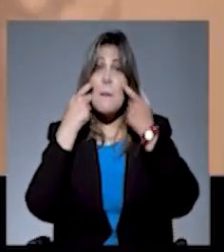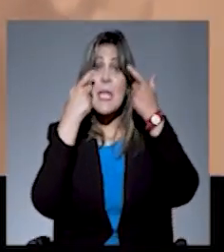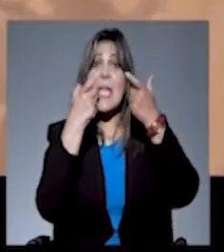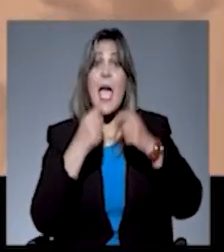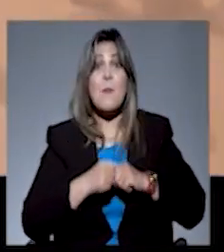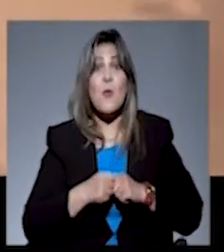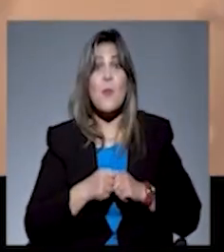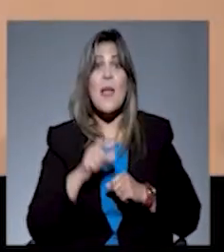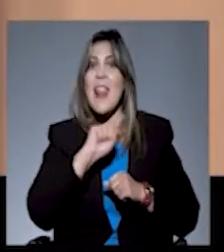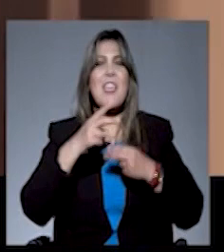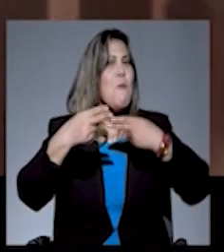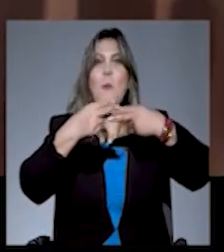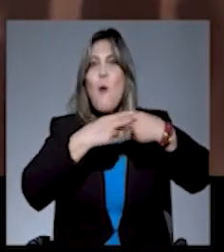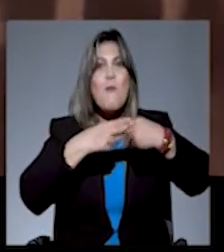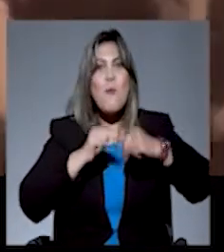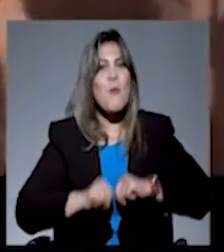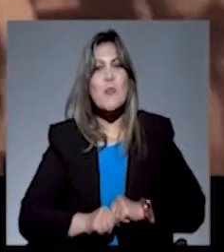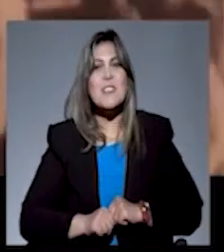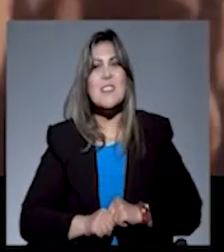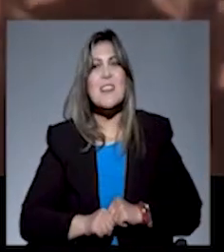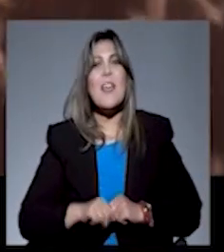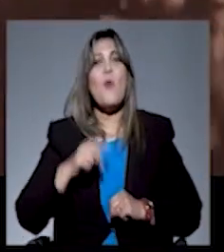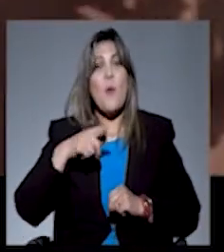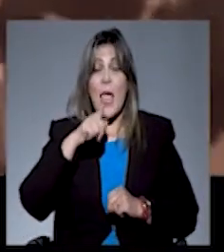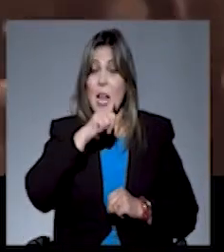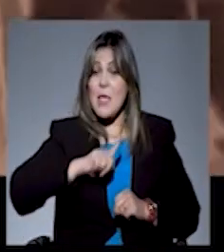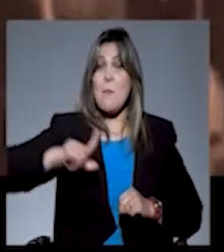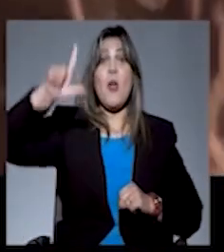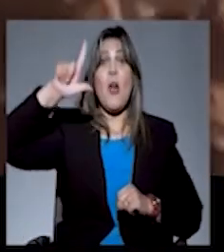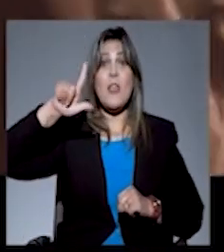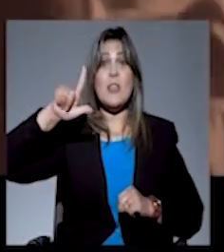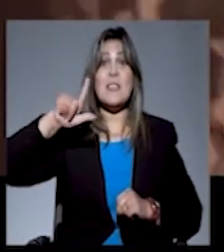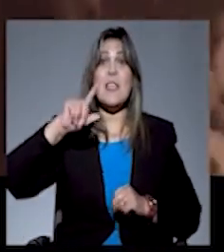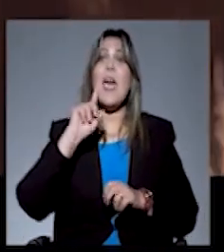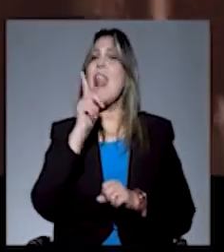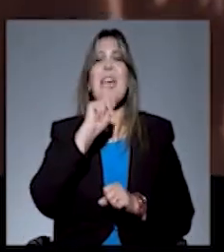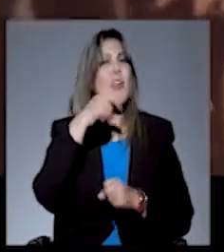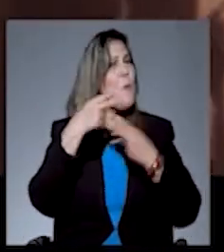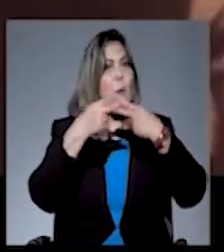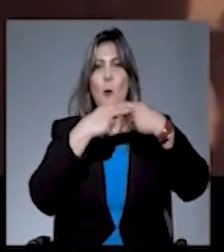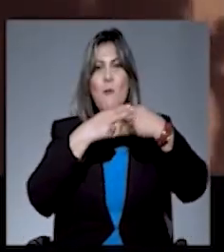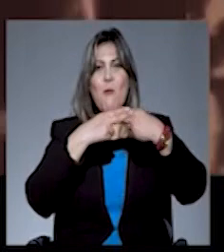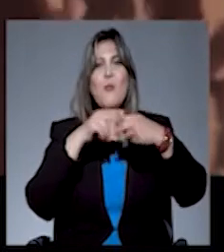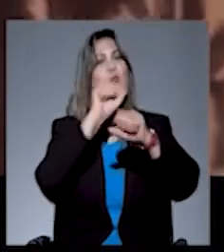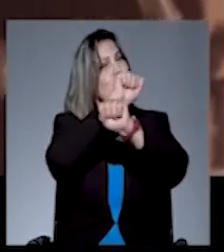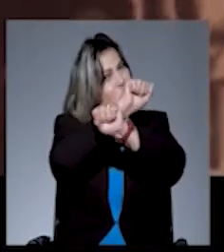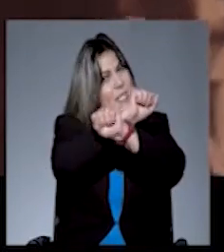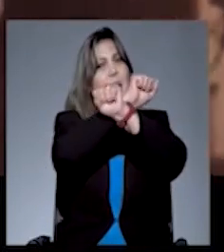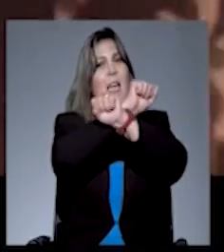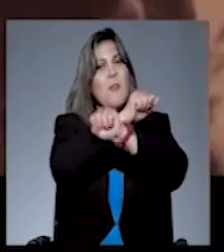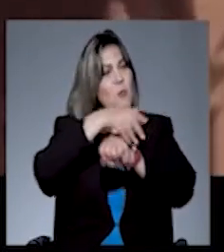يفوزون بالجاه والمناصب بدلاً من النفي والسجن والاعتقال،